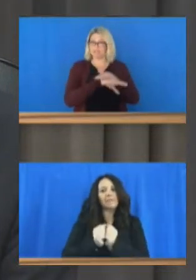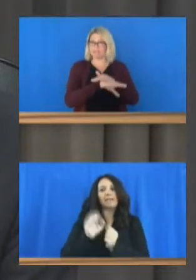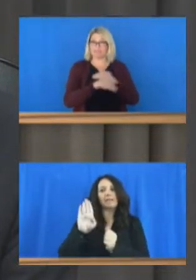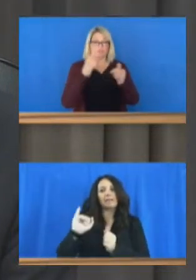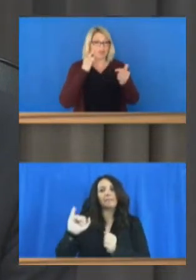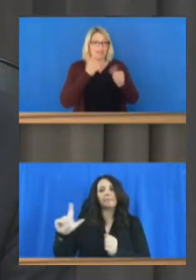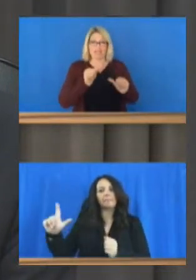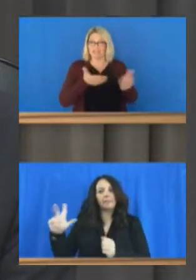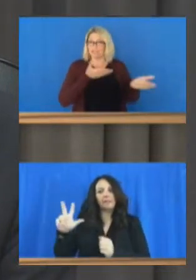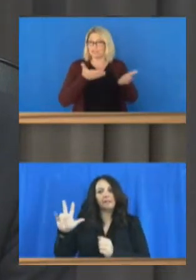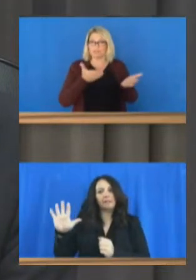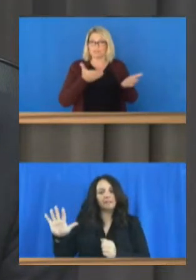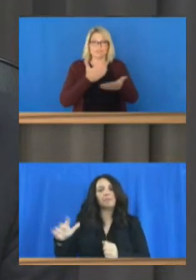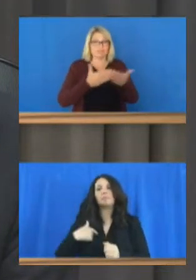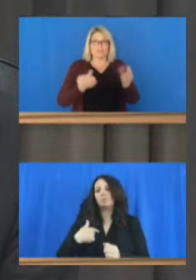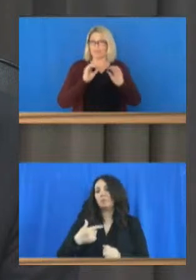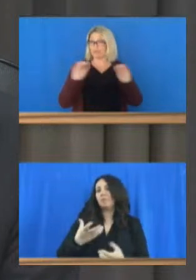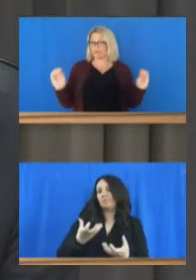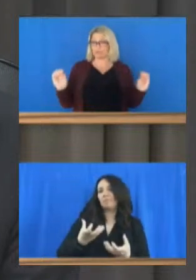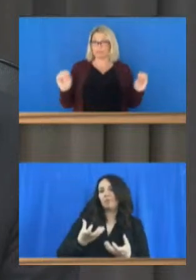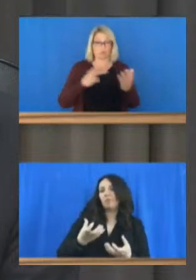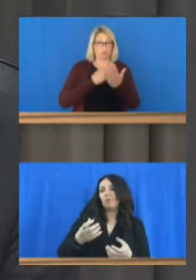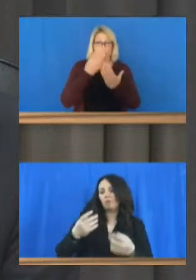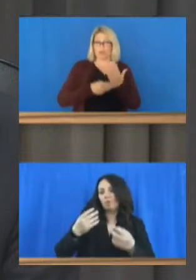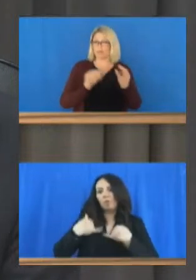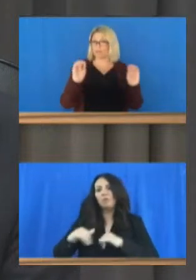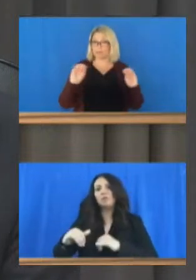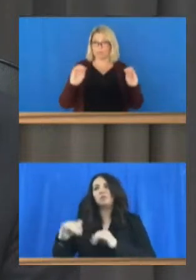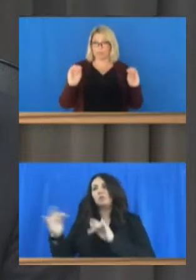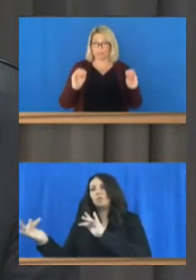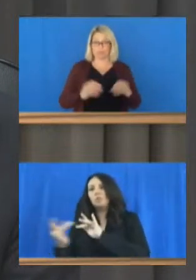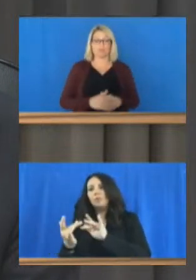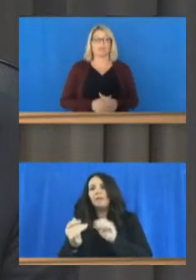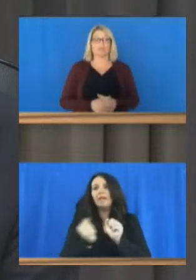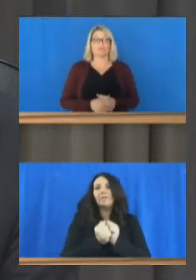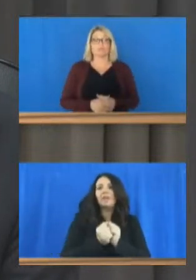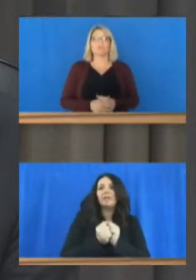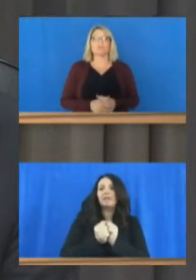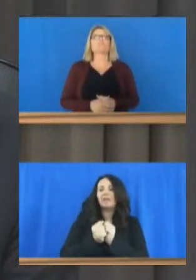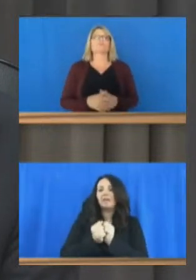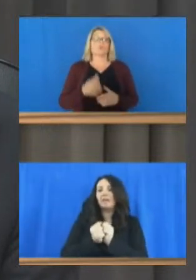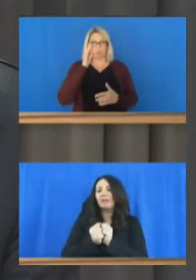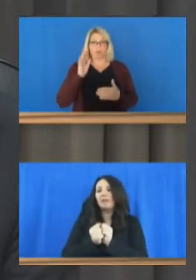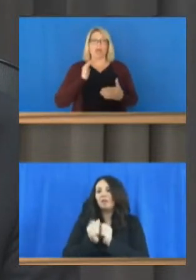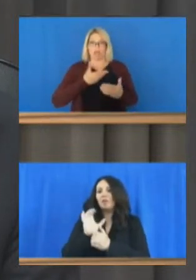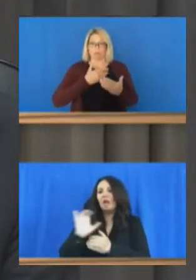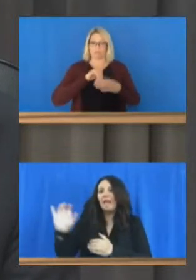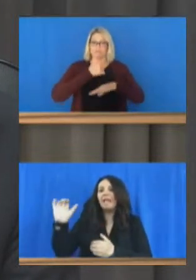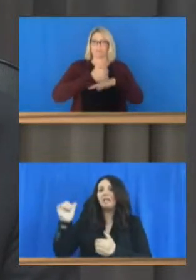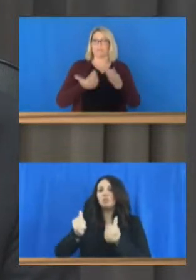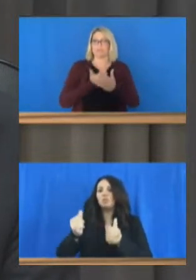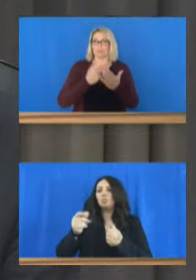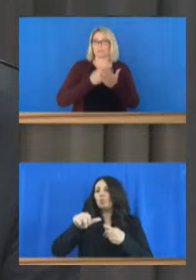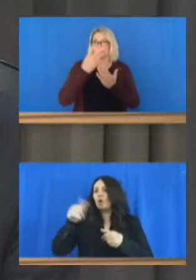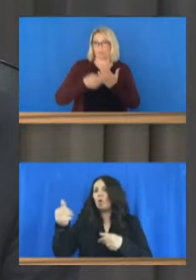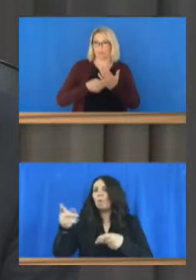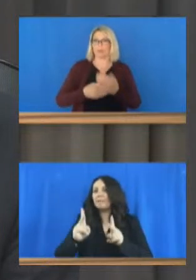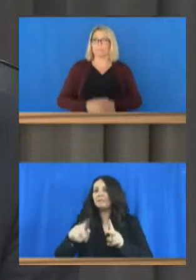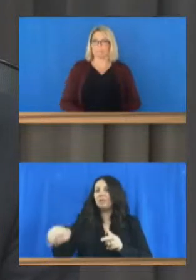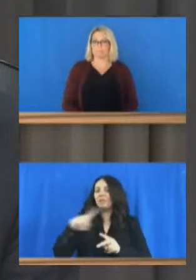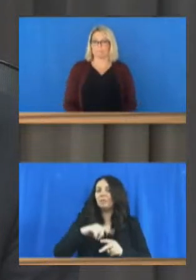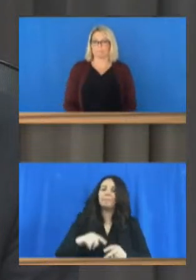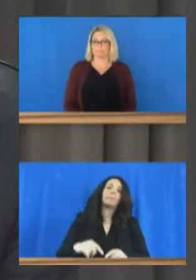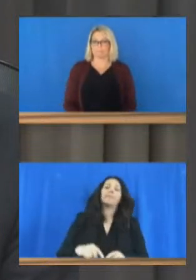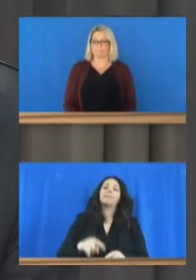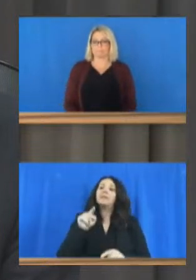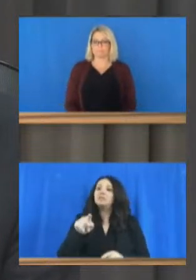tous ici pour gérer un système d'éducation publique. Alors, ce n'est pas du tout le cas que les enfants vont tomber